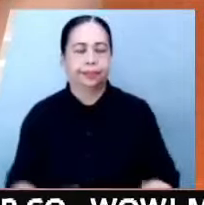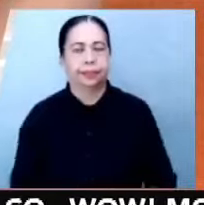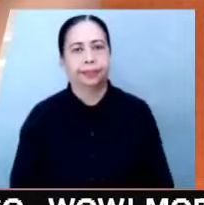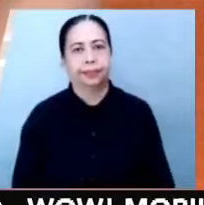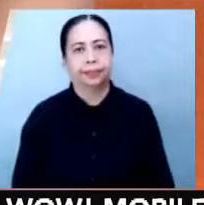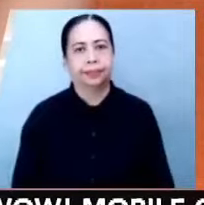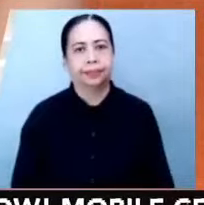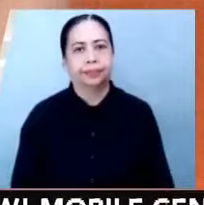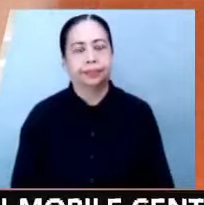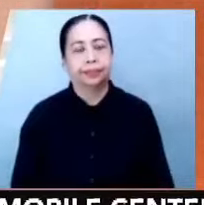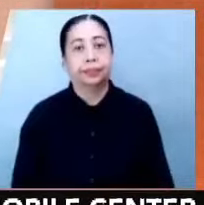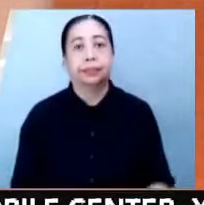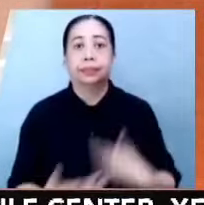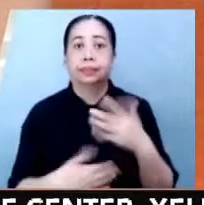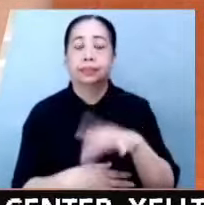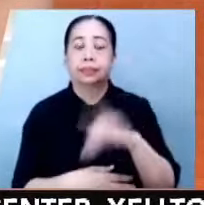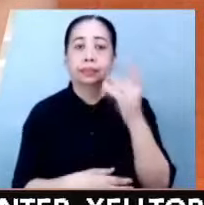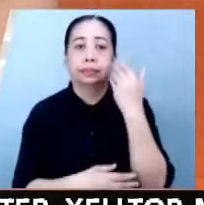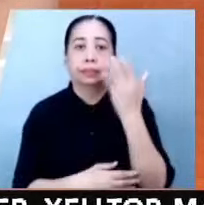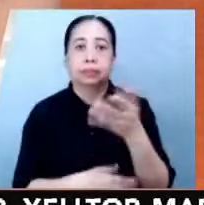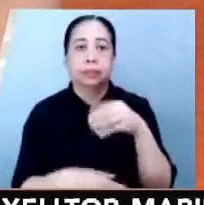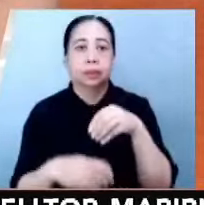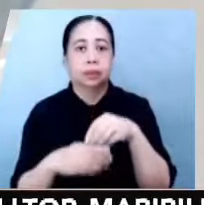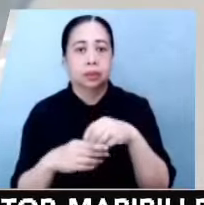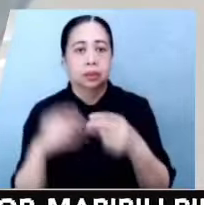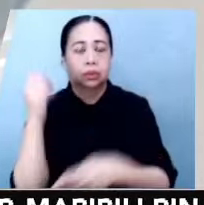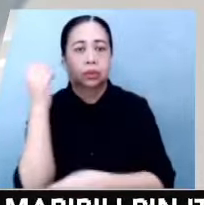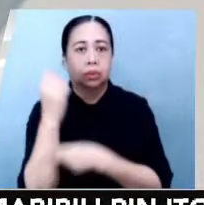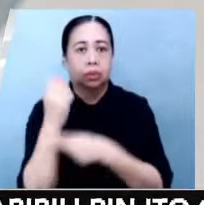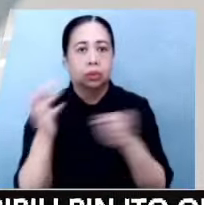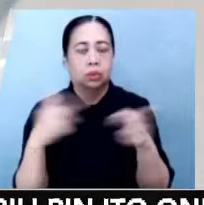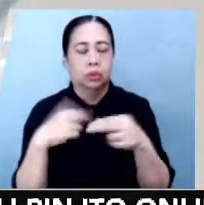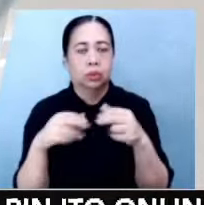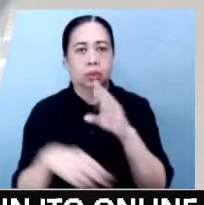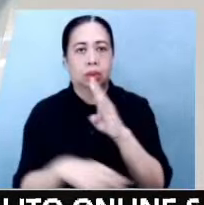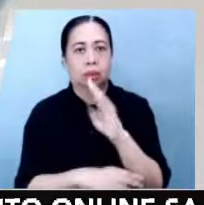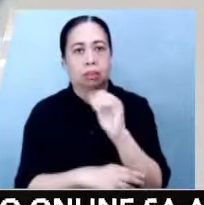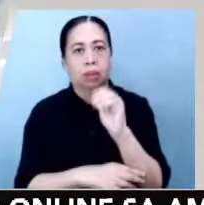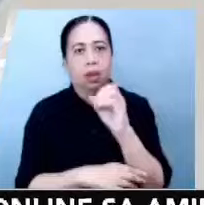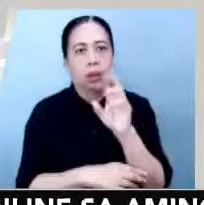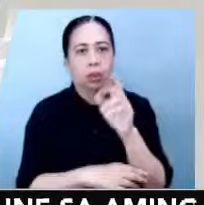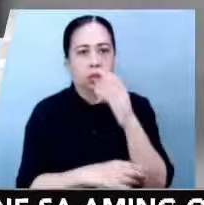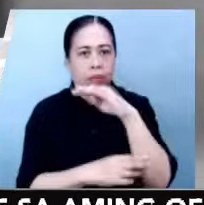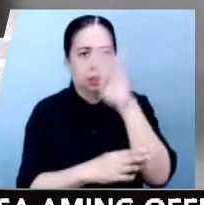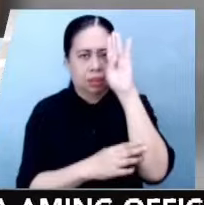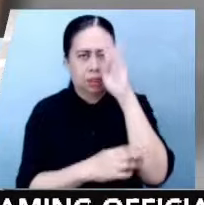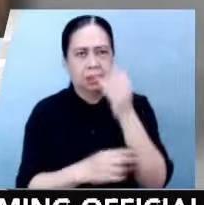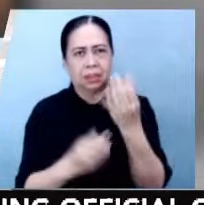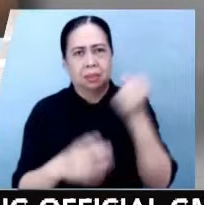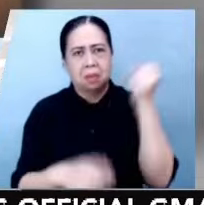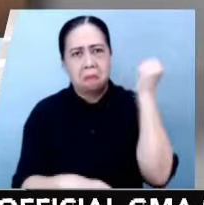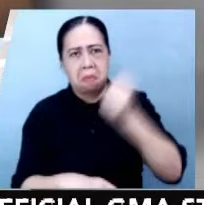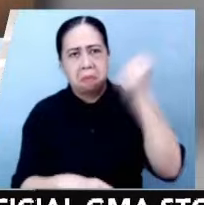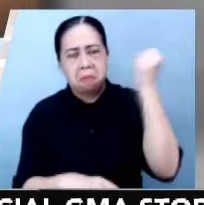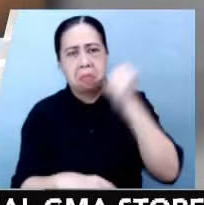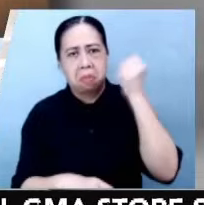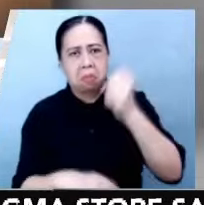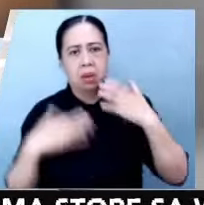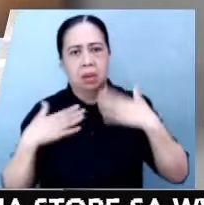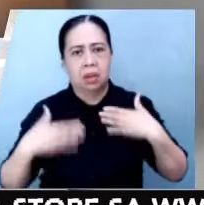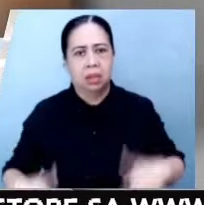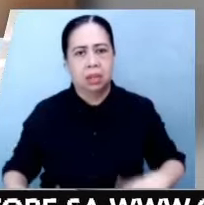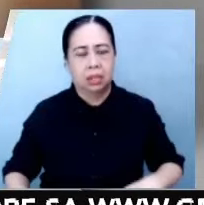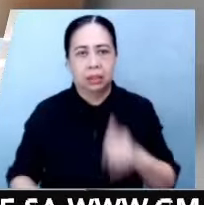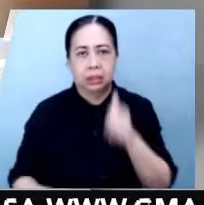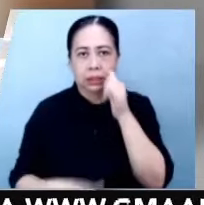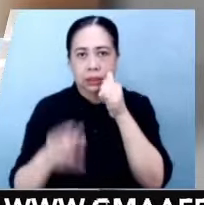Natagpuan namang patay sa loob ng isang hotel room sa Bacoor, Cavite ang isang babae na tadtad ng saksak. Sa kuha ng CCTV,